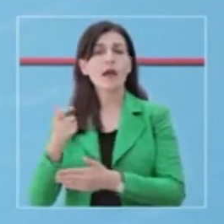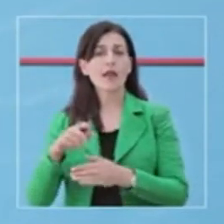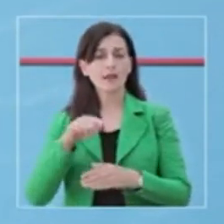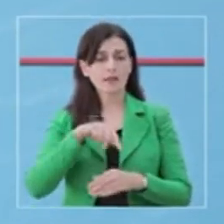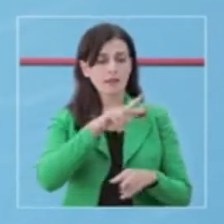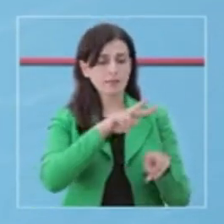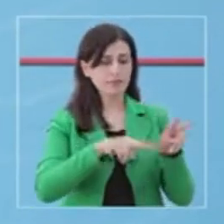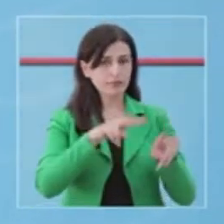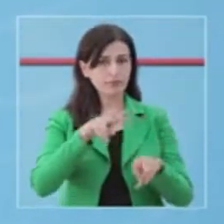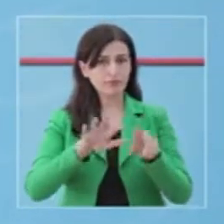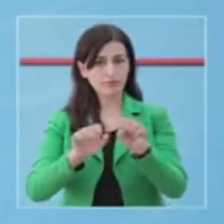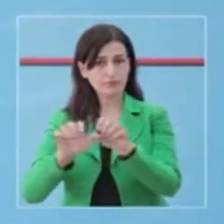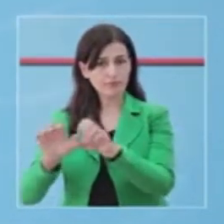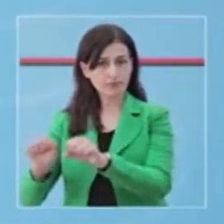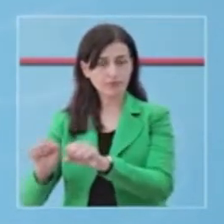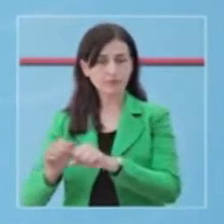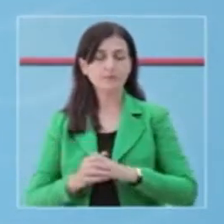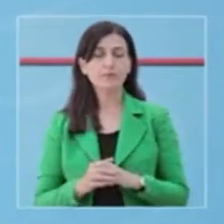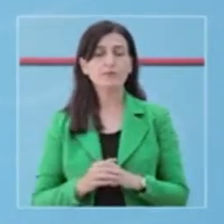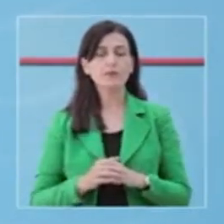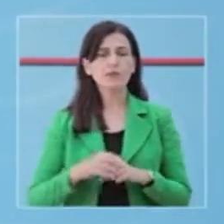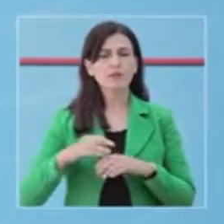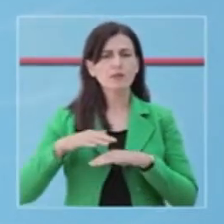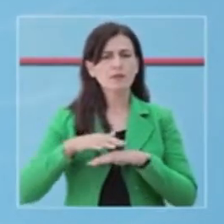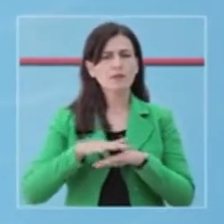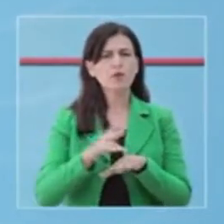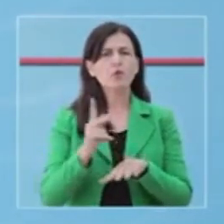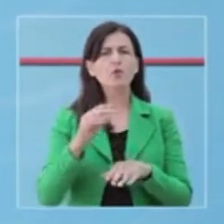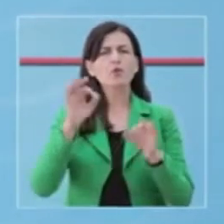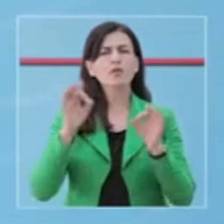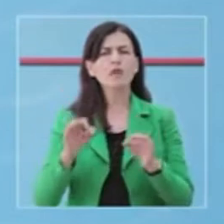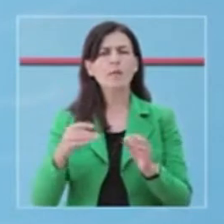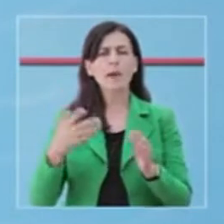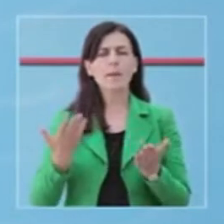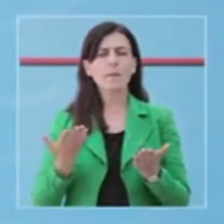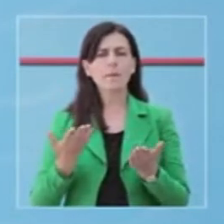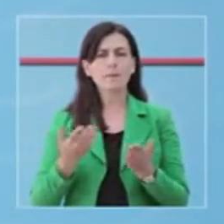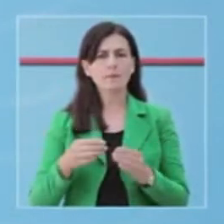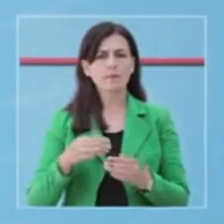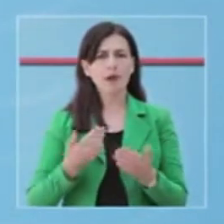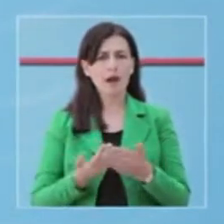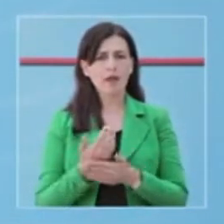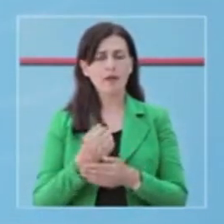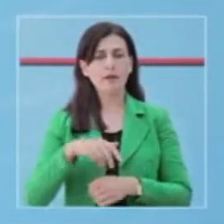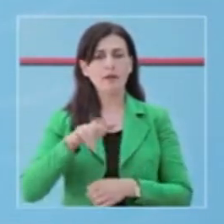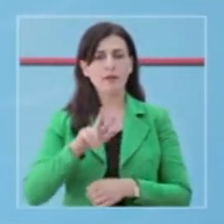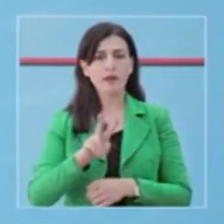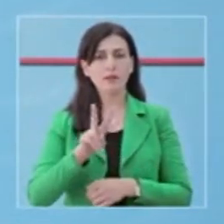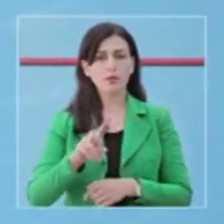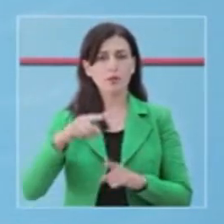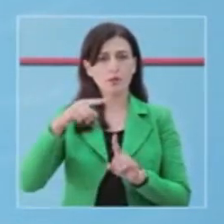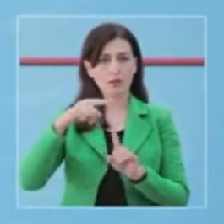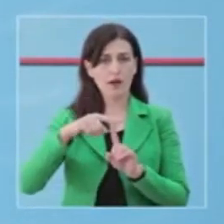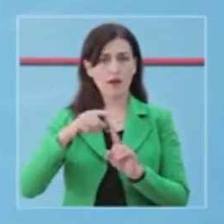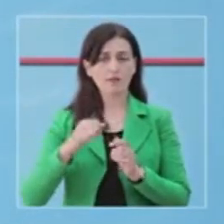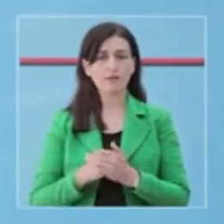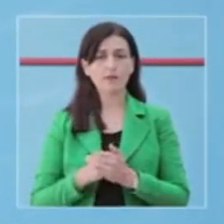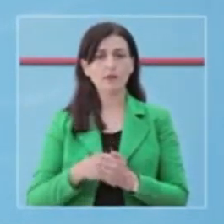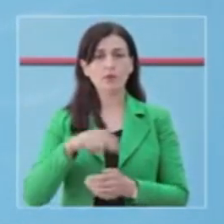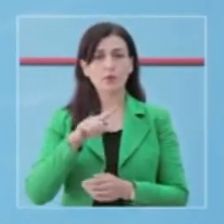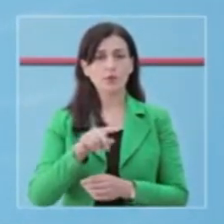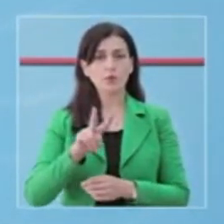hetimi. Shpëndarja gjeografike e të identifikuarve pozitiv është si vijo: 32 raste në